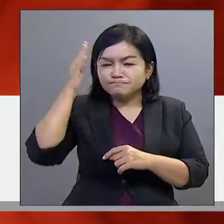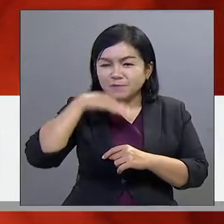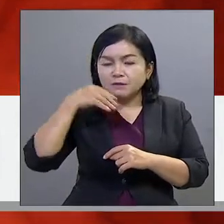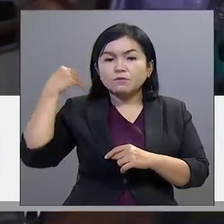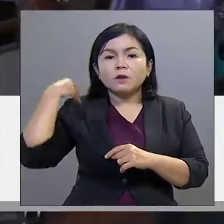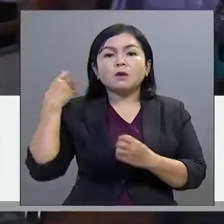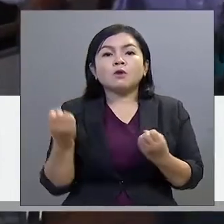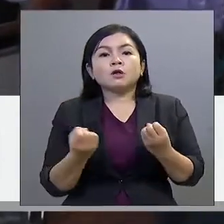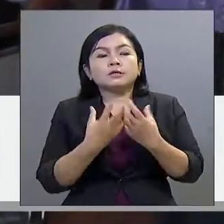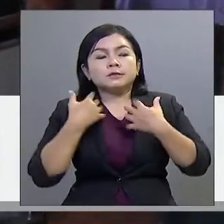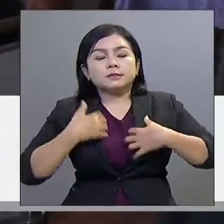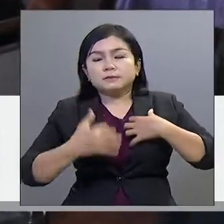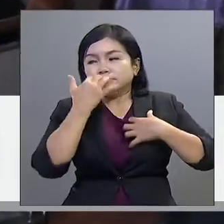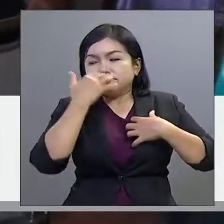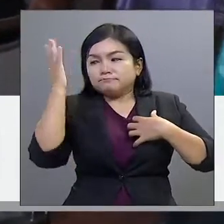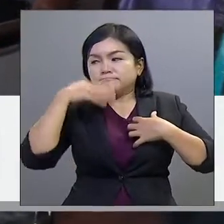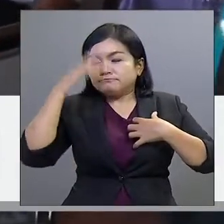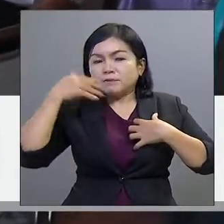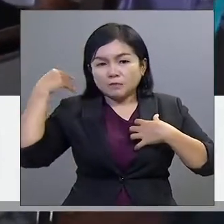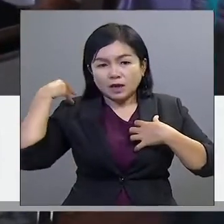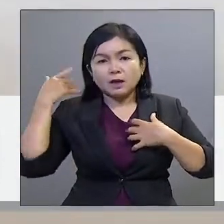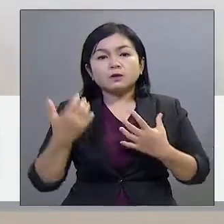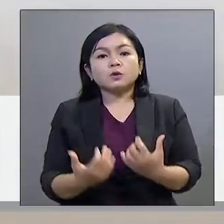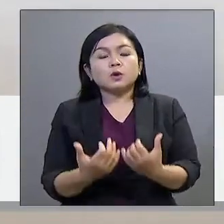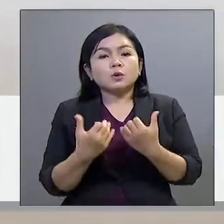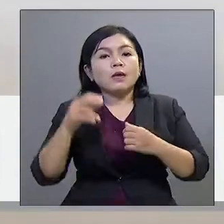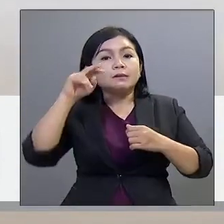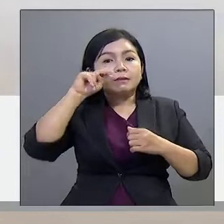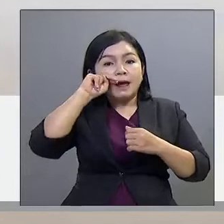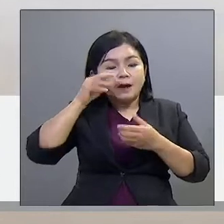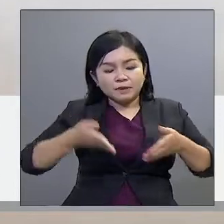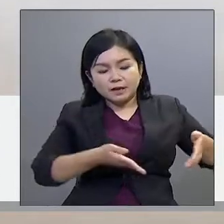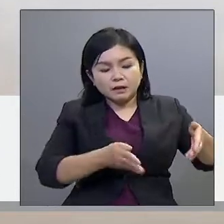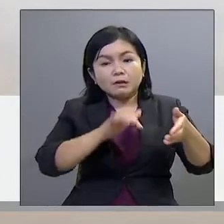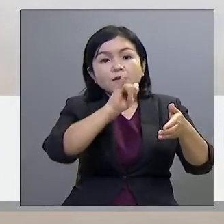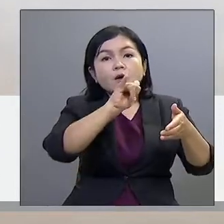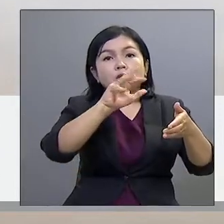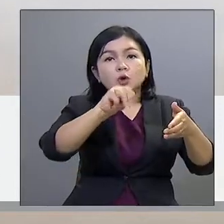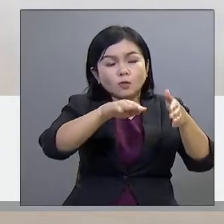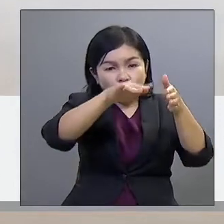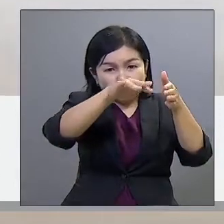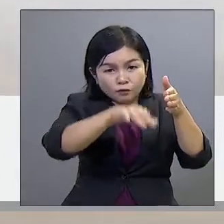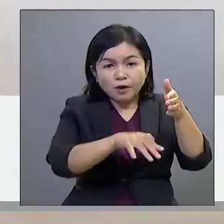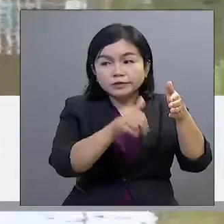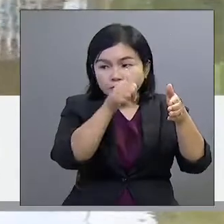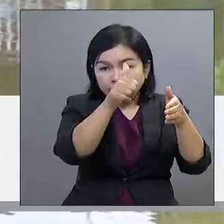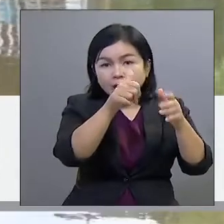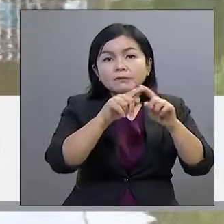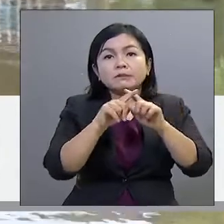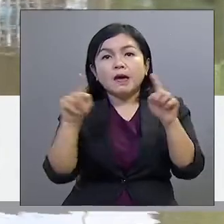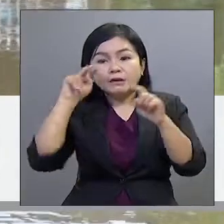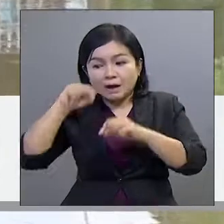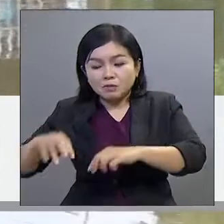สร้างความเดือดร้อนนะคะแม้ว่าระดับน้ำในแม่น้ำนิยมนั้นเริ่มลดลงถือว่าเป็นสัญญาณที่ดีแต่ปรากฏว่า